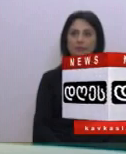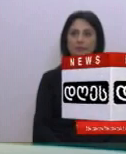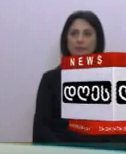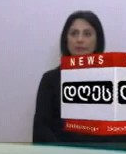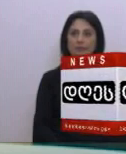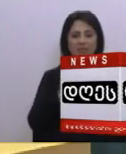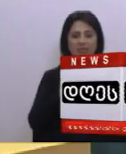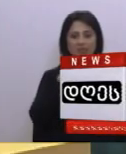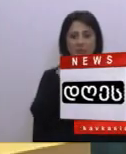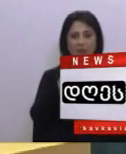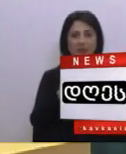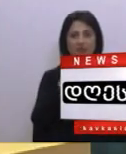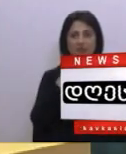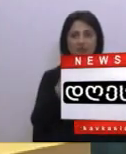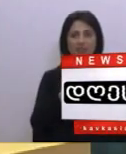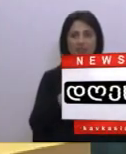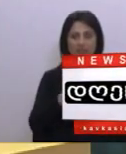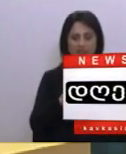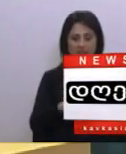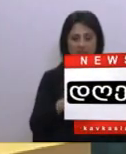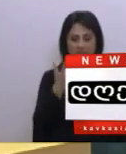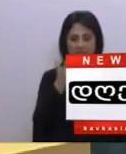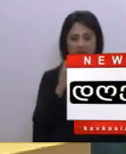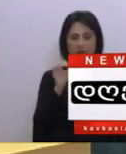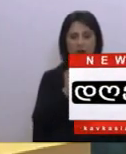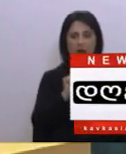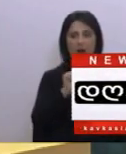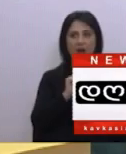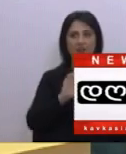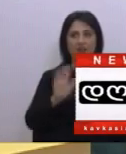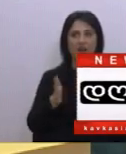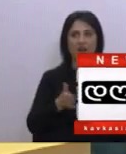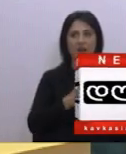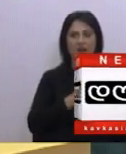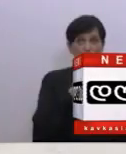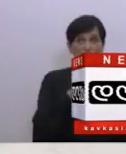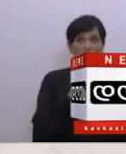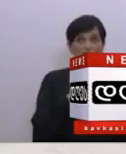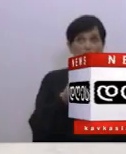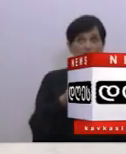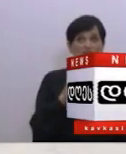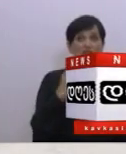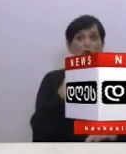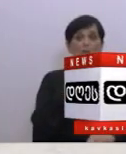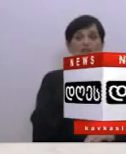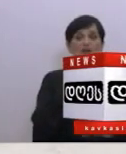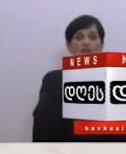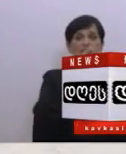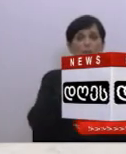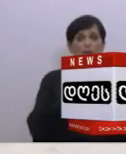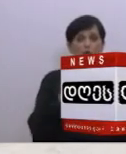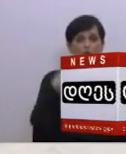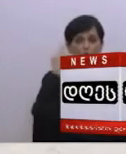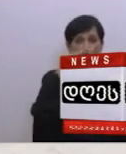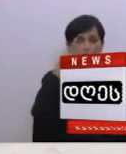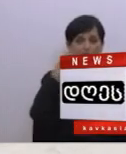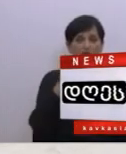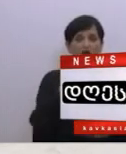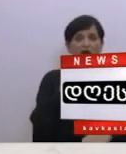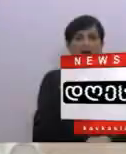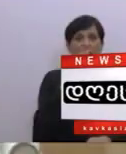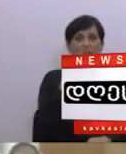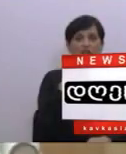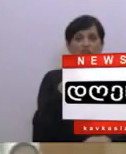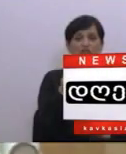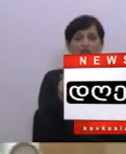opoziție, politicuri, șovs, moțcobas, de speculație, abșirebit, șaulebs, sahali suplebo, gundist, eurabi, ambobenom, oponente, bismizani, arachit, hobze,